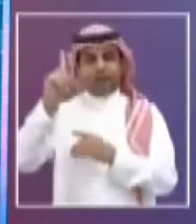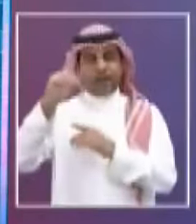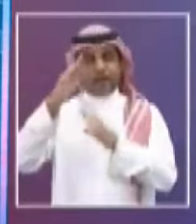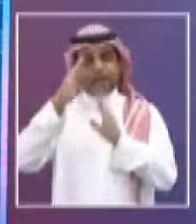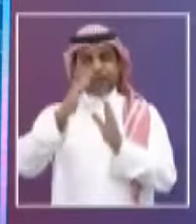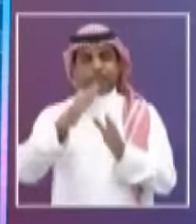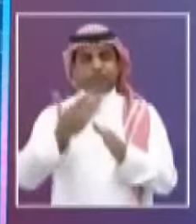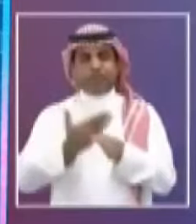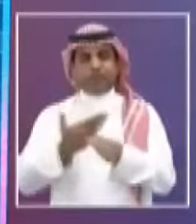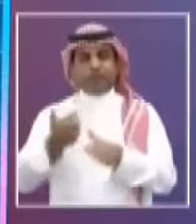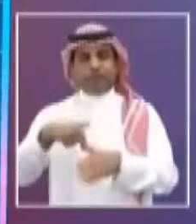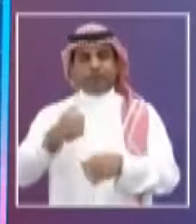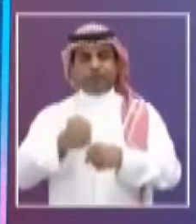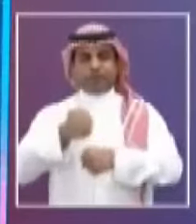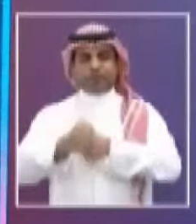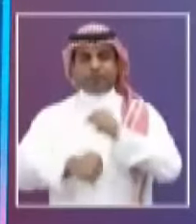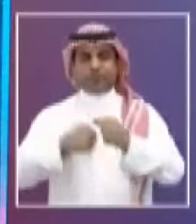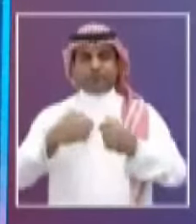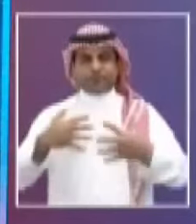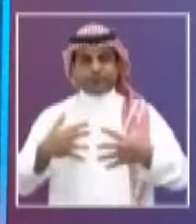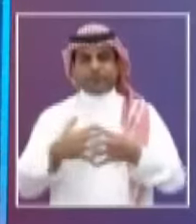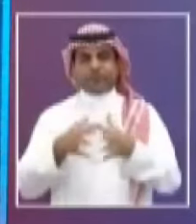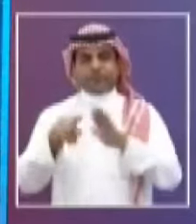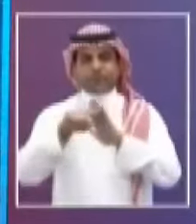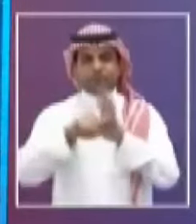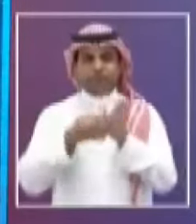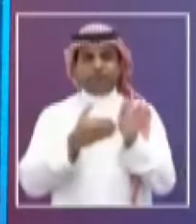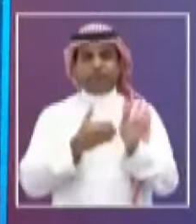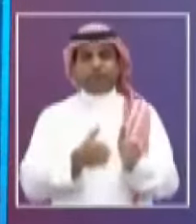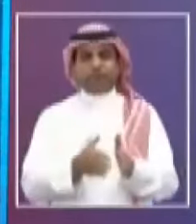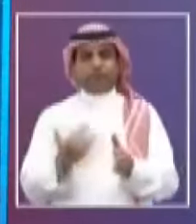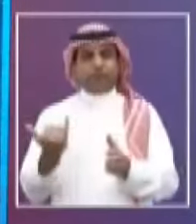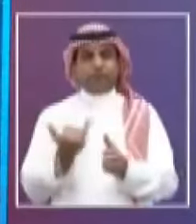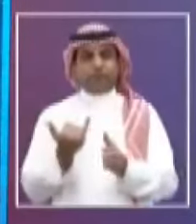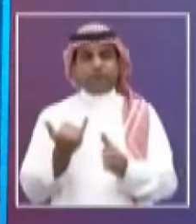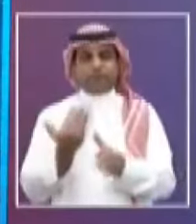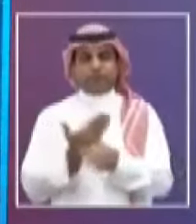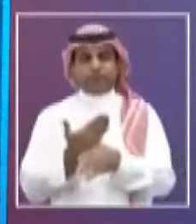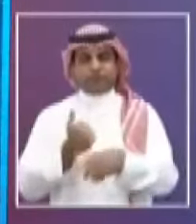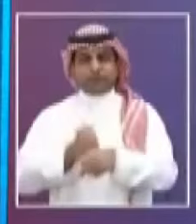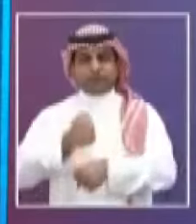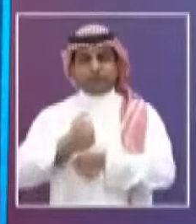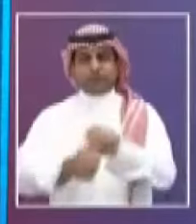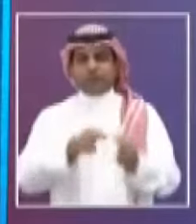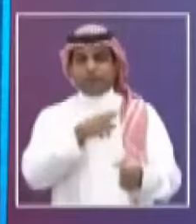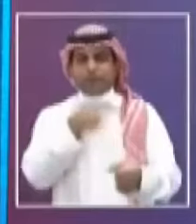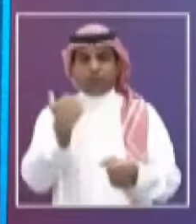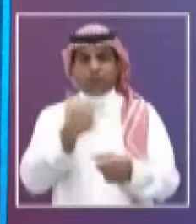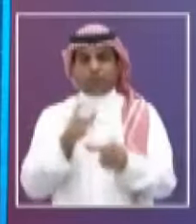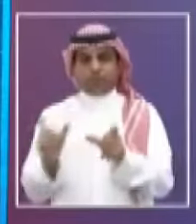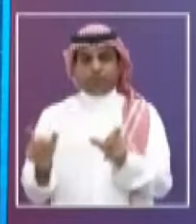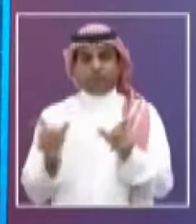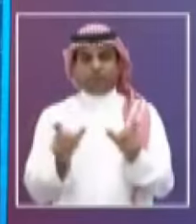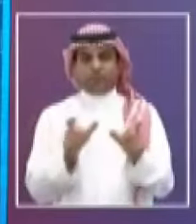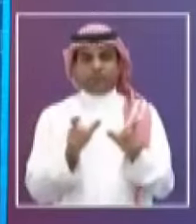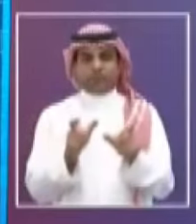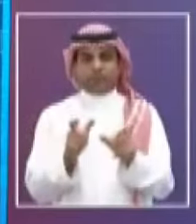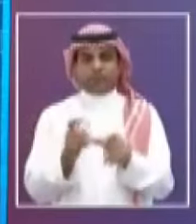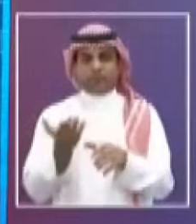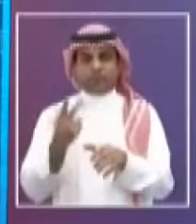عدة عوامل أسهمت في هذا التراجع، من أهمها الأدوار التي قامت بها الجهات المتعددة،